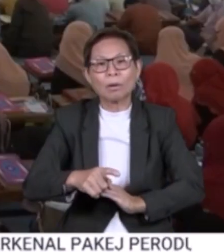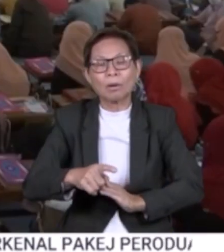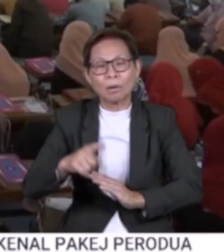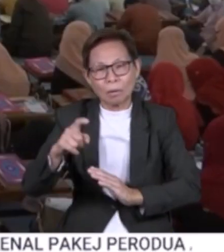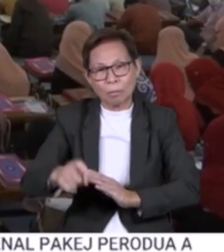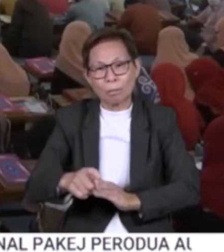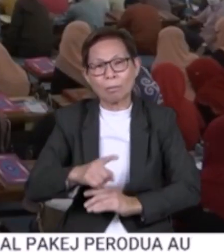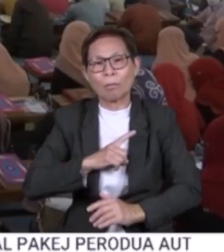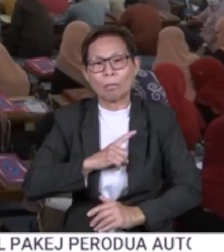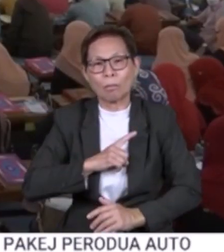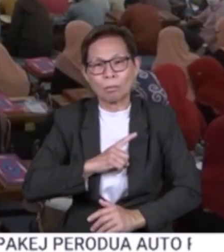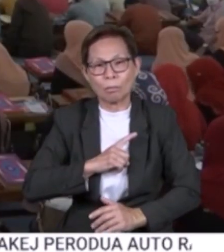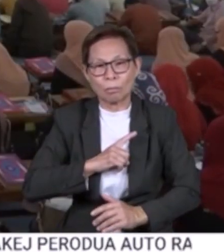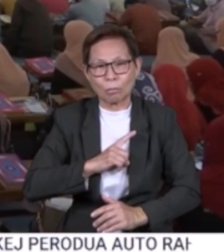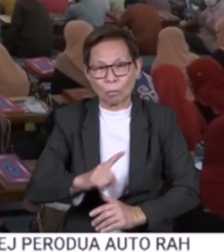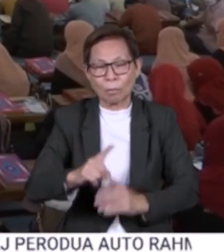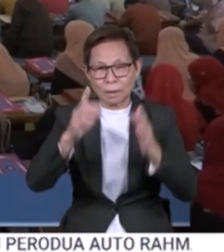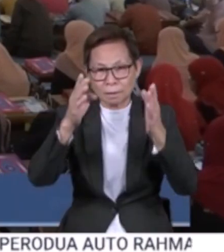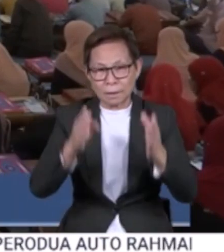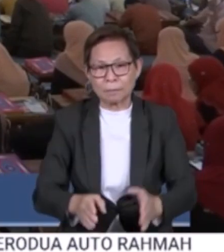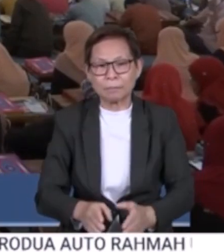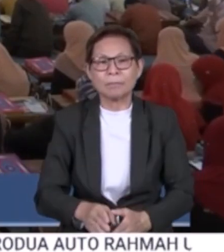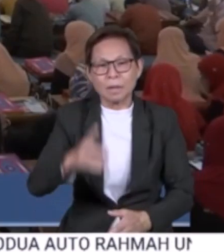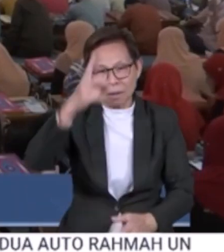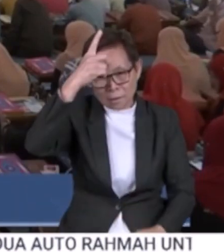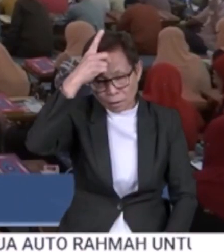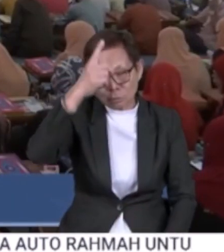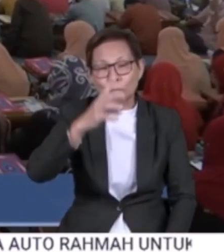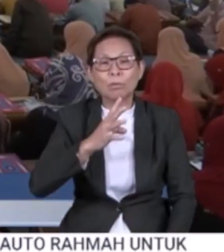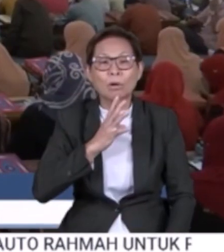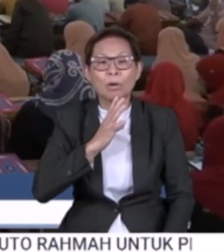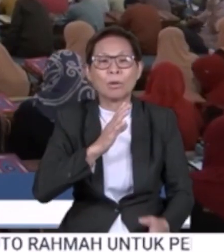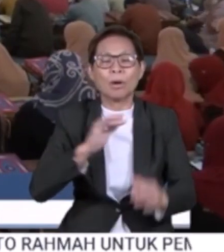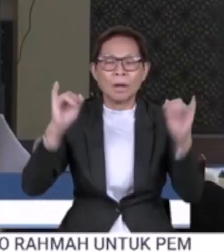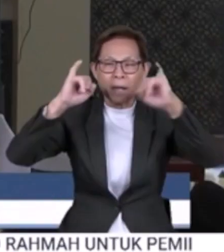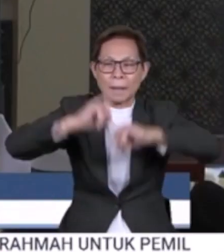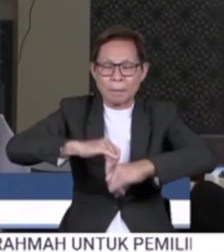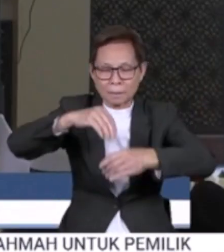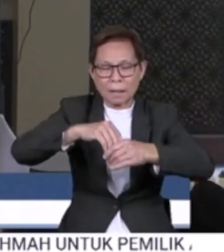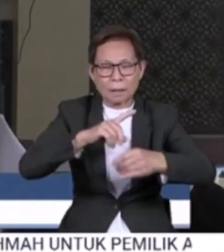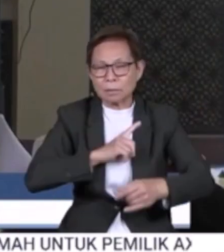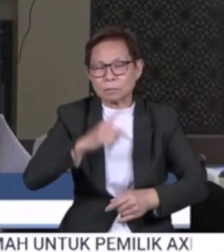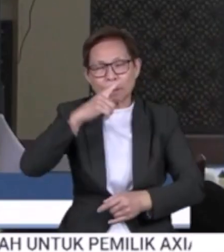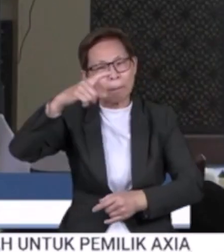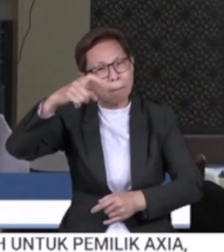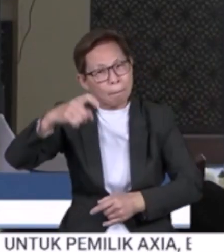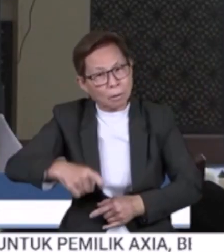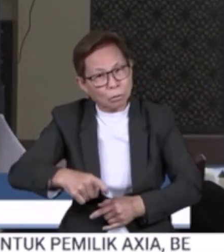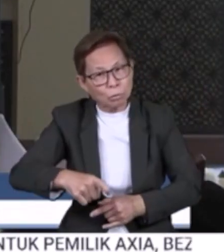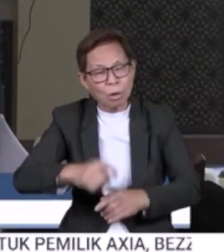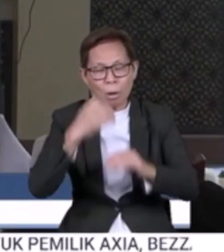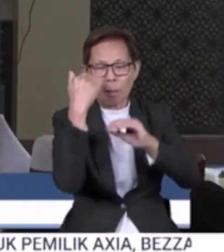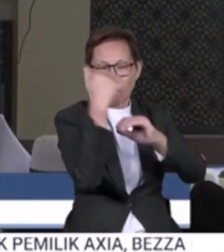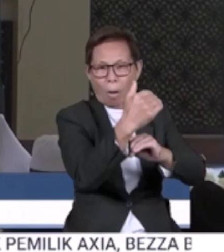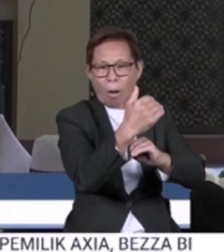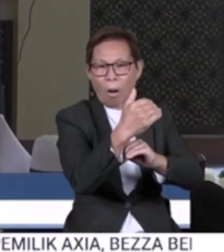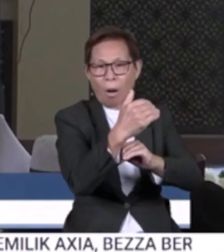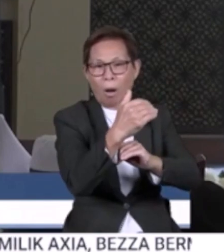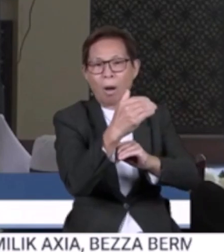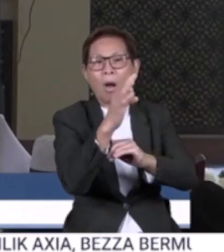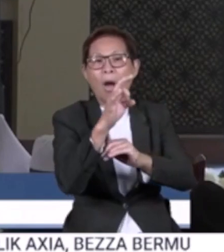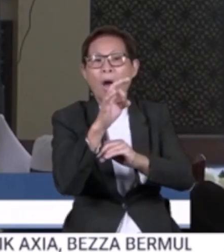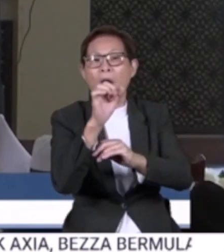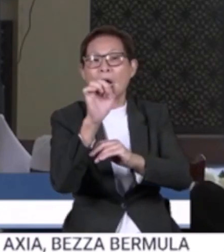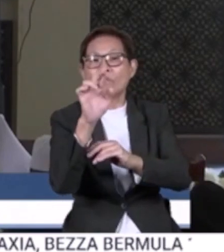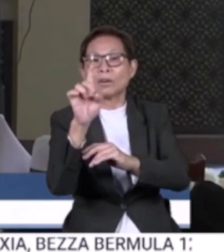pada hari ini Dato dokter Abdurrahman berkata ibadah di dalam Islam tidak sepatutnya terlihat kepada fardhu